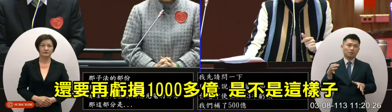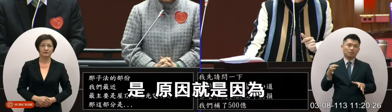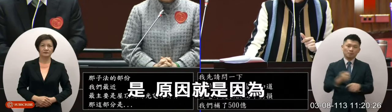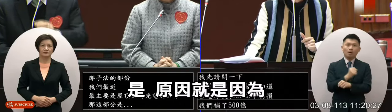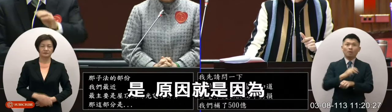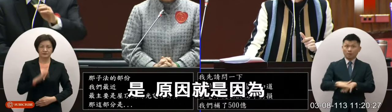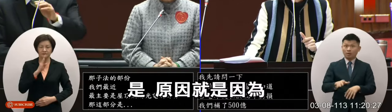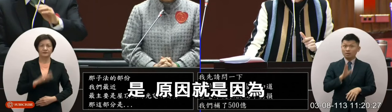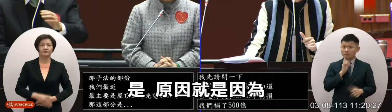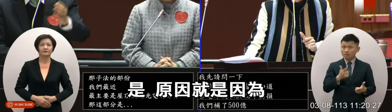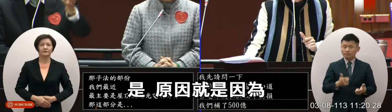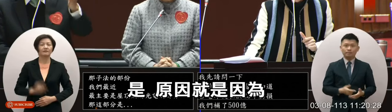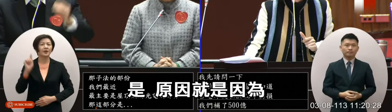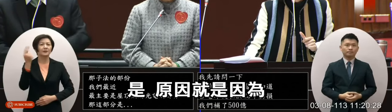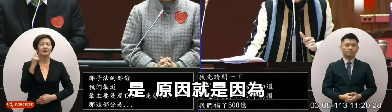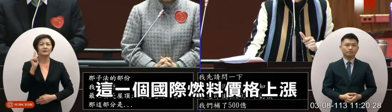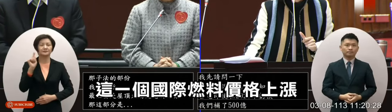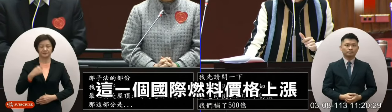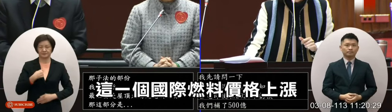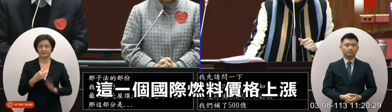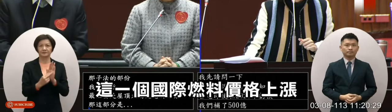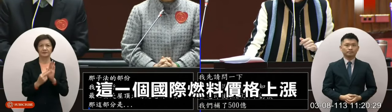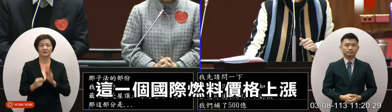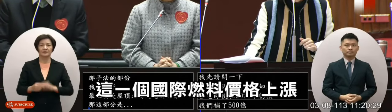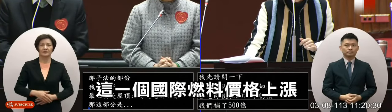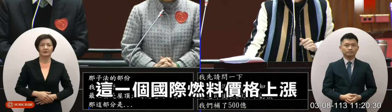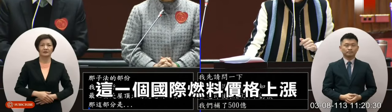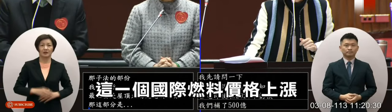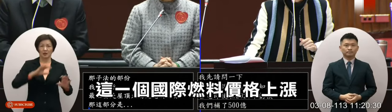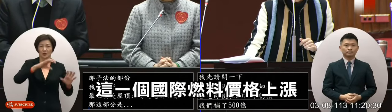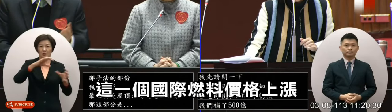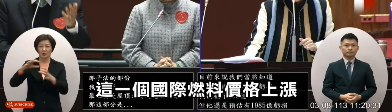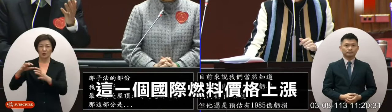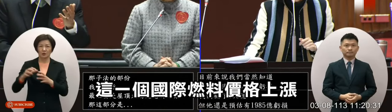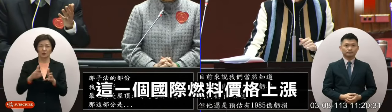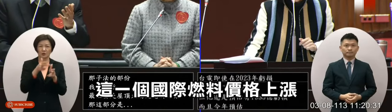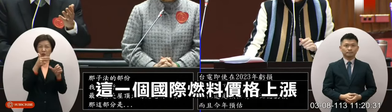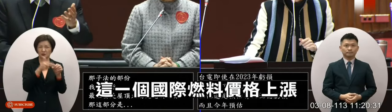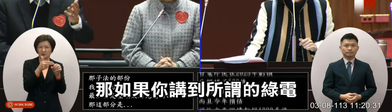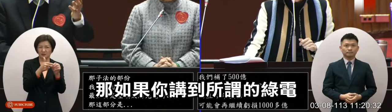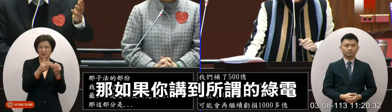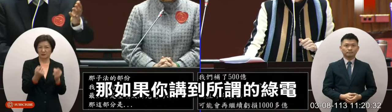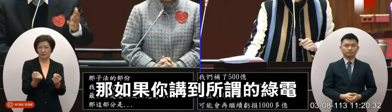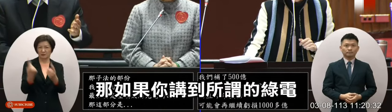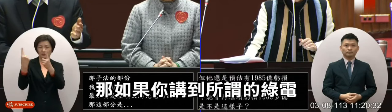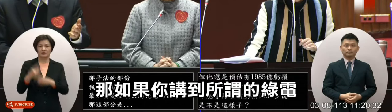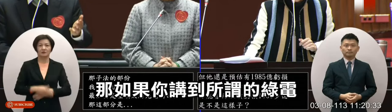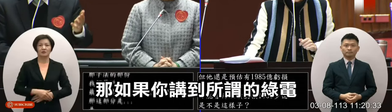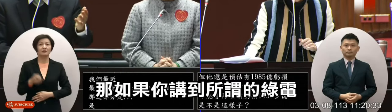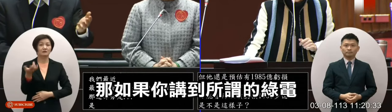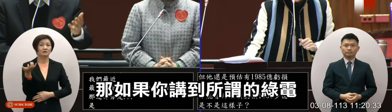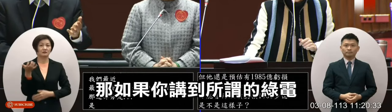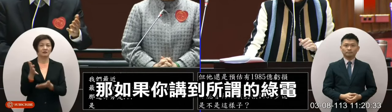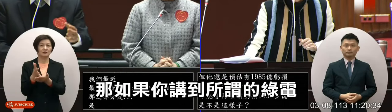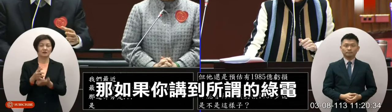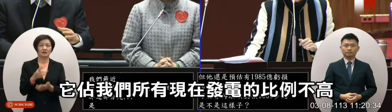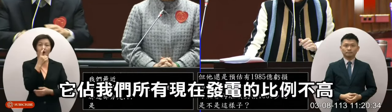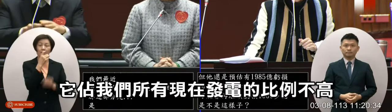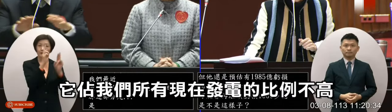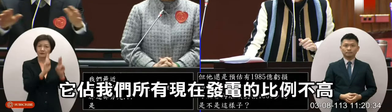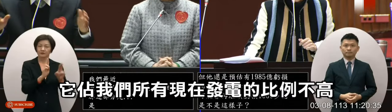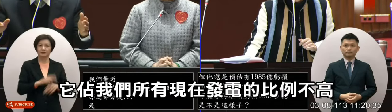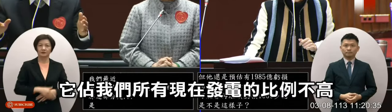子？ 是，原因就是因为这一个国际燃料价格上涨嘛。那如果你讲到所谓的绿电，